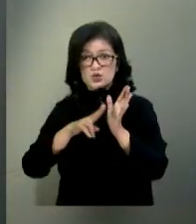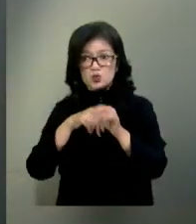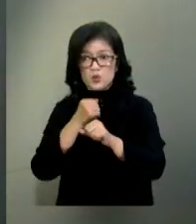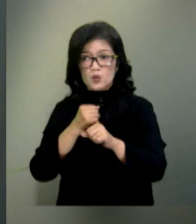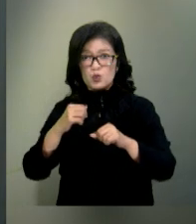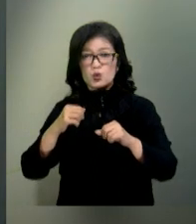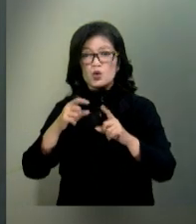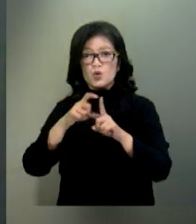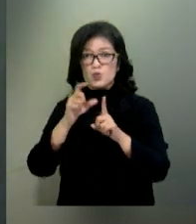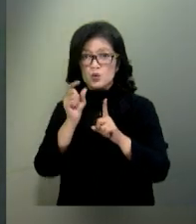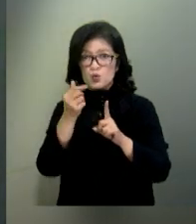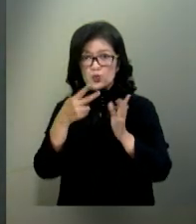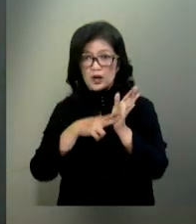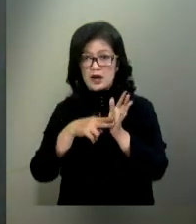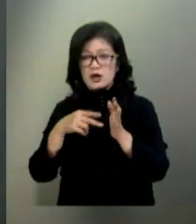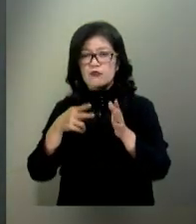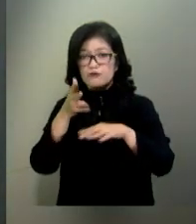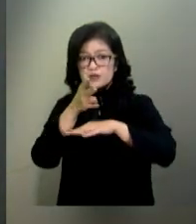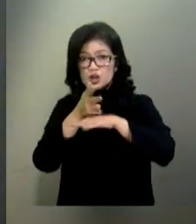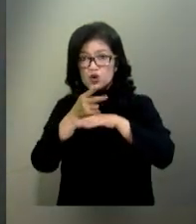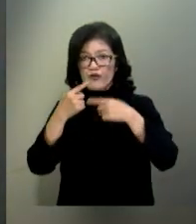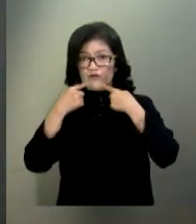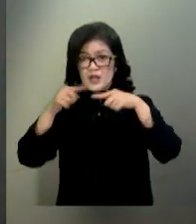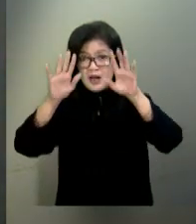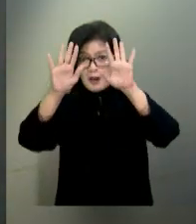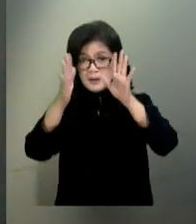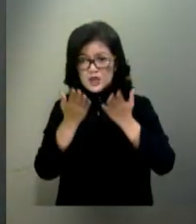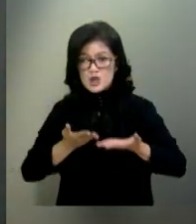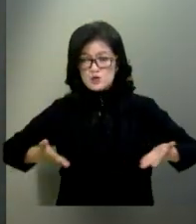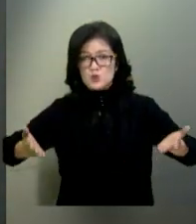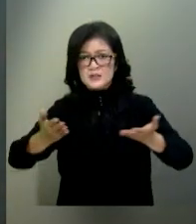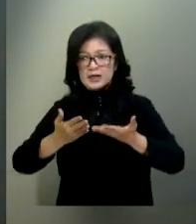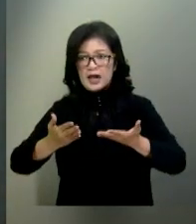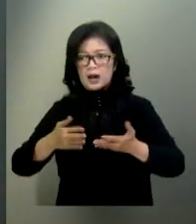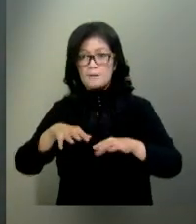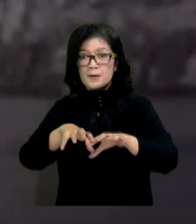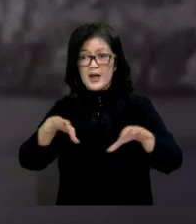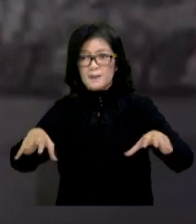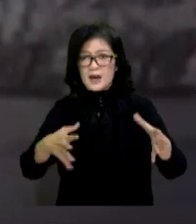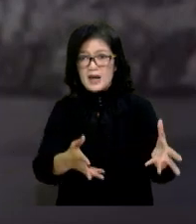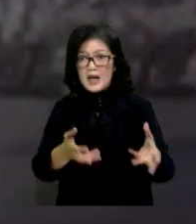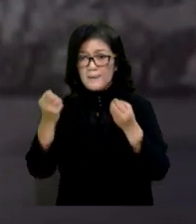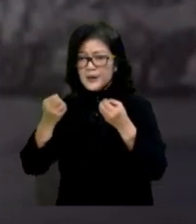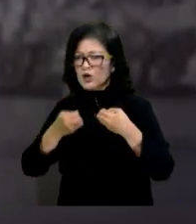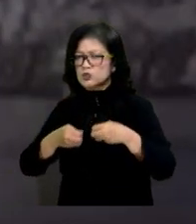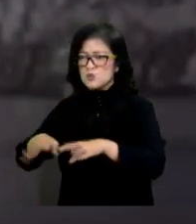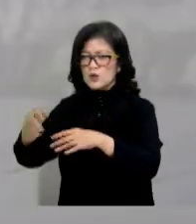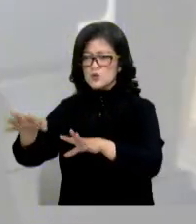aksi pembegalan tersebut viral di media sosial. Barang hasil begal dijual dan digunakan untuk pesta minuman